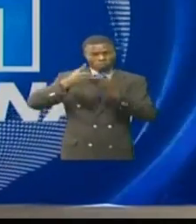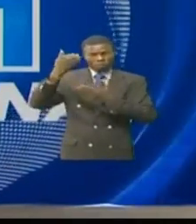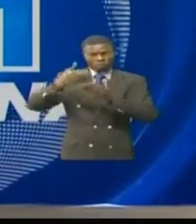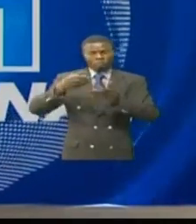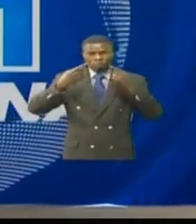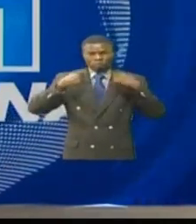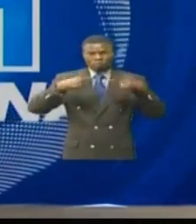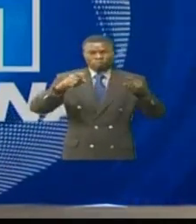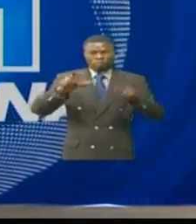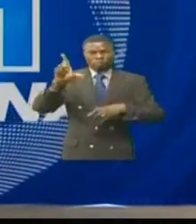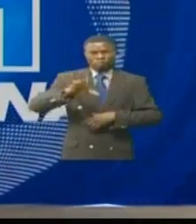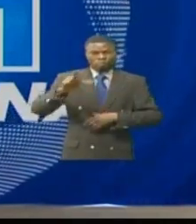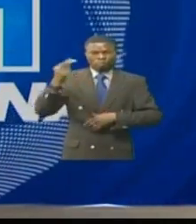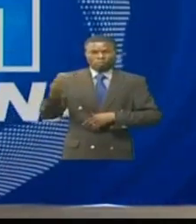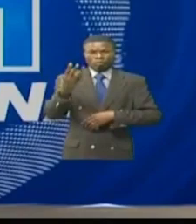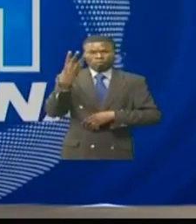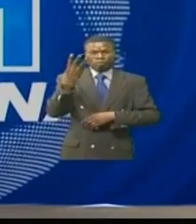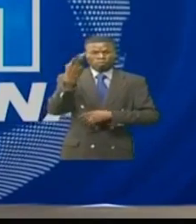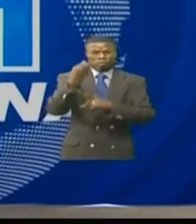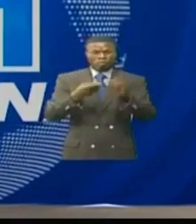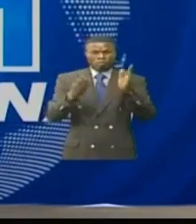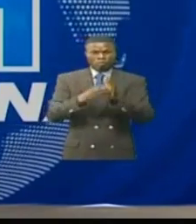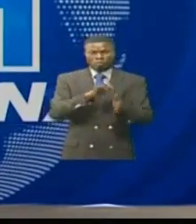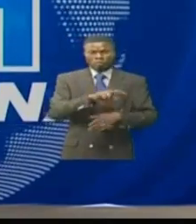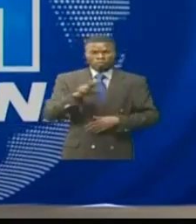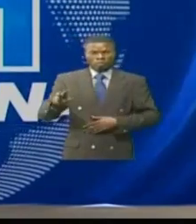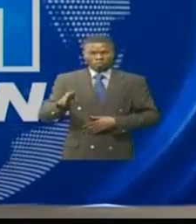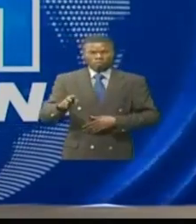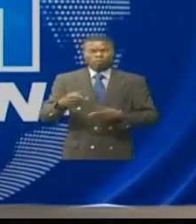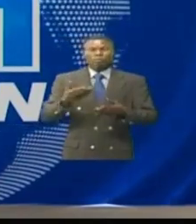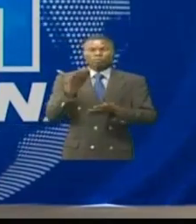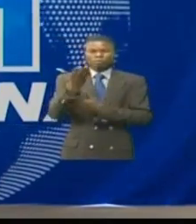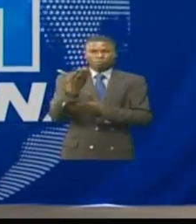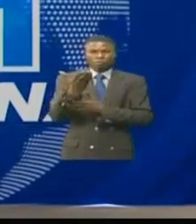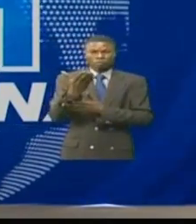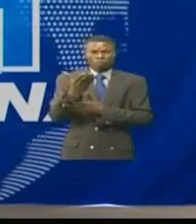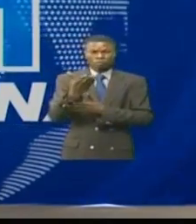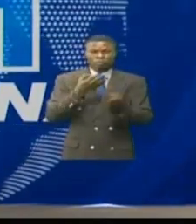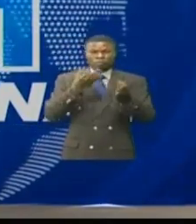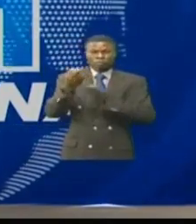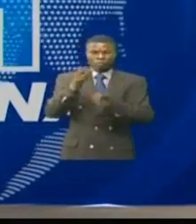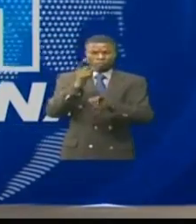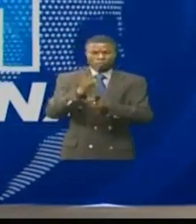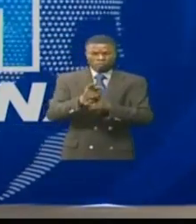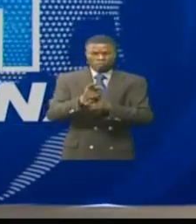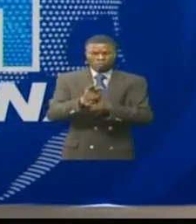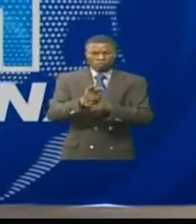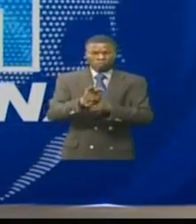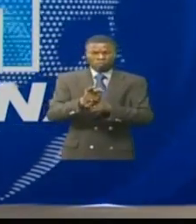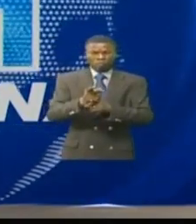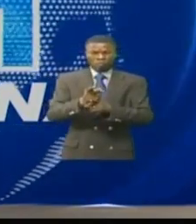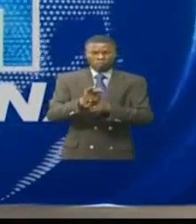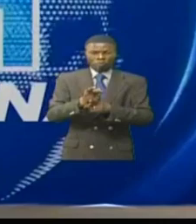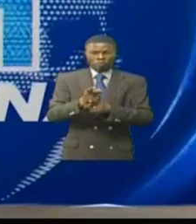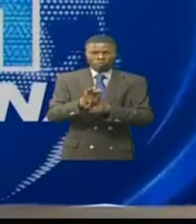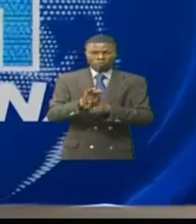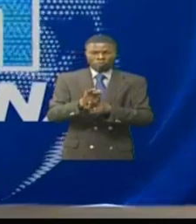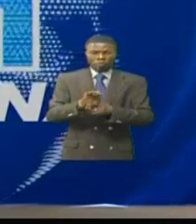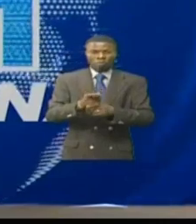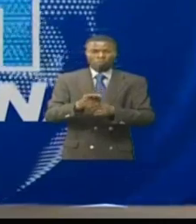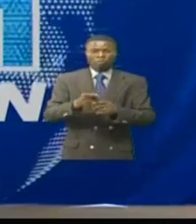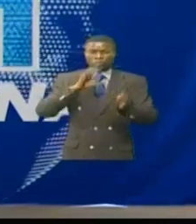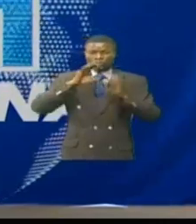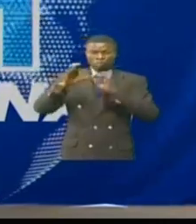publié le lundi 24 octobre 2022. Il tient à apporter des précisions ci-après. La teneur de ce